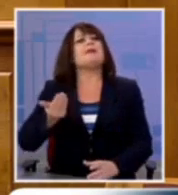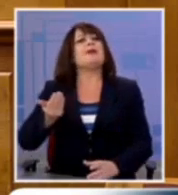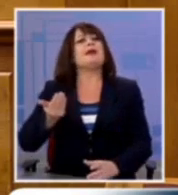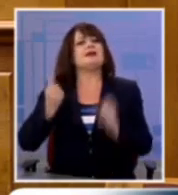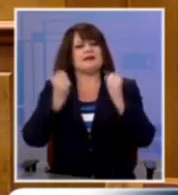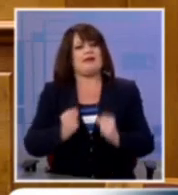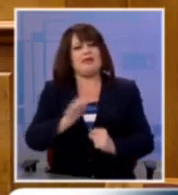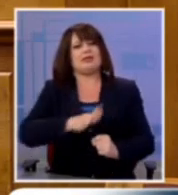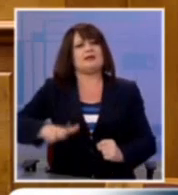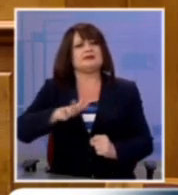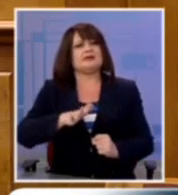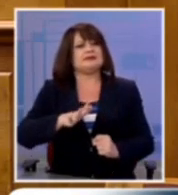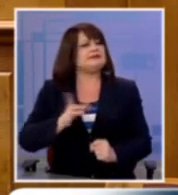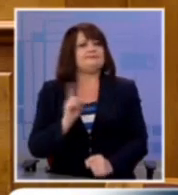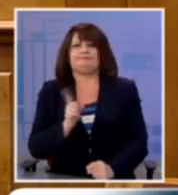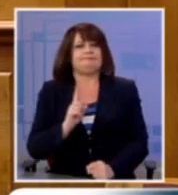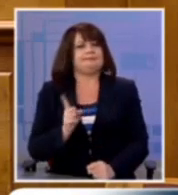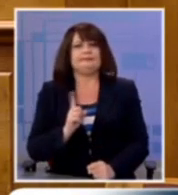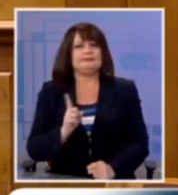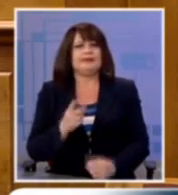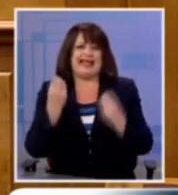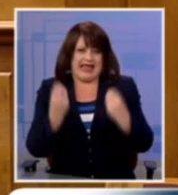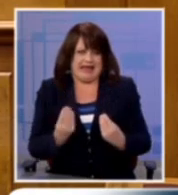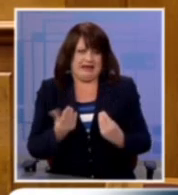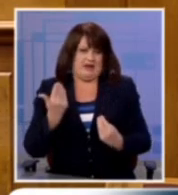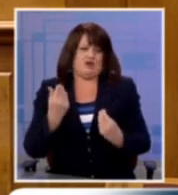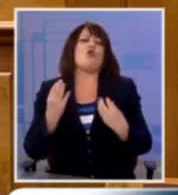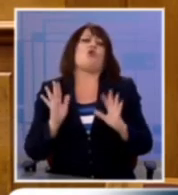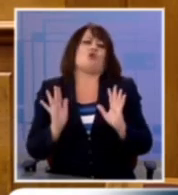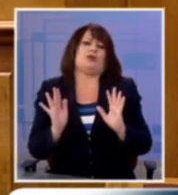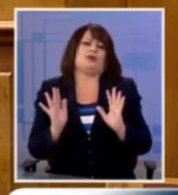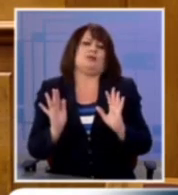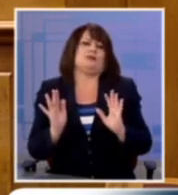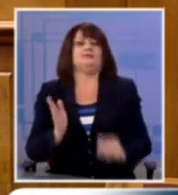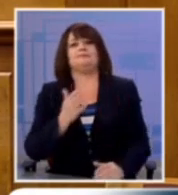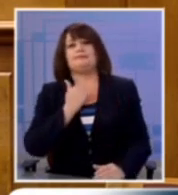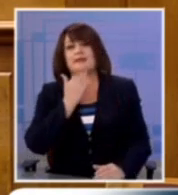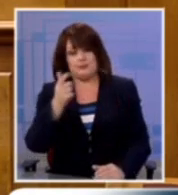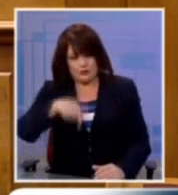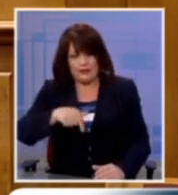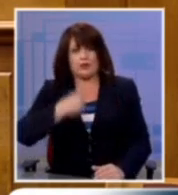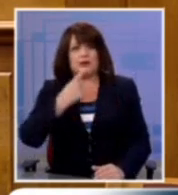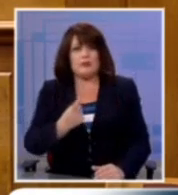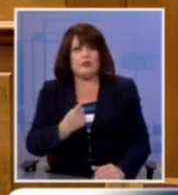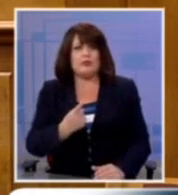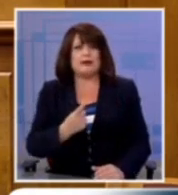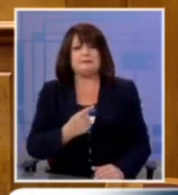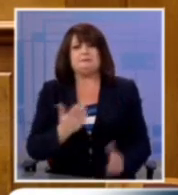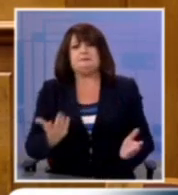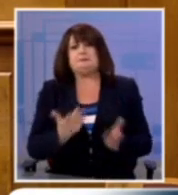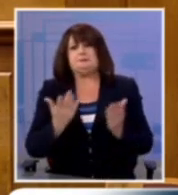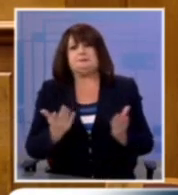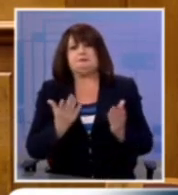κατάσταση δεν ήτανε καλή. Δεν μπορούμε εδώ να κλαίμε